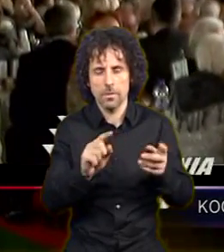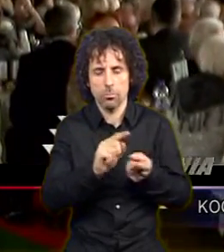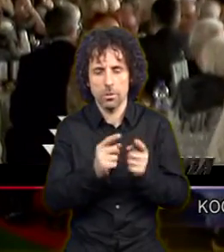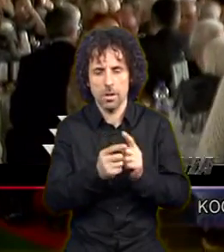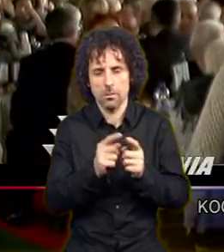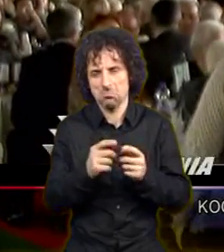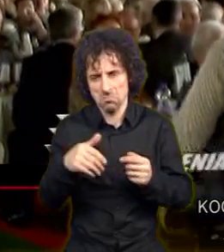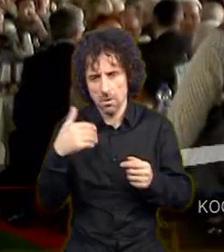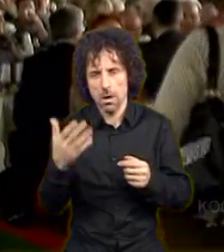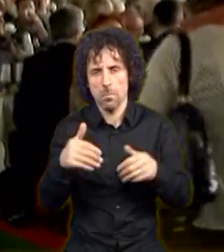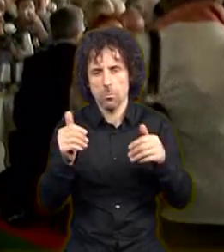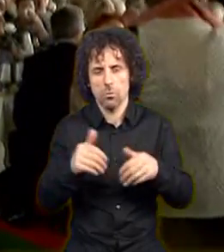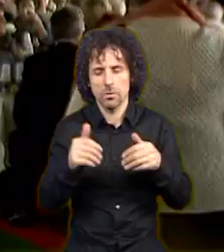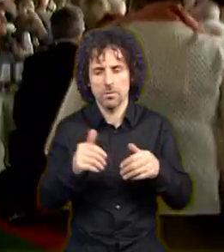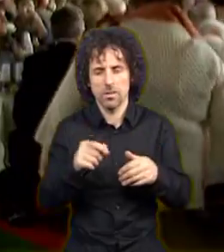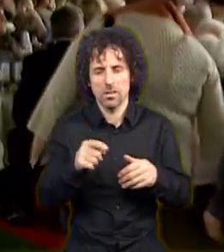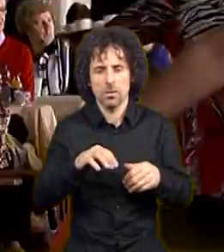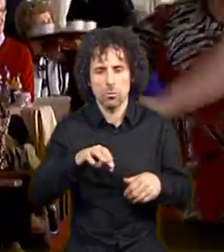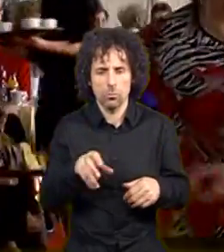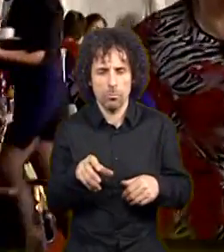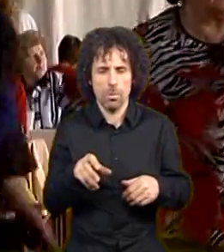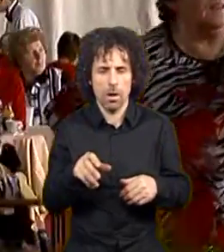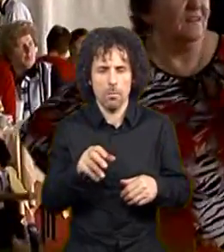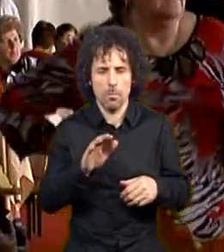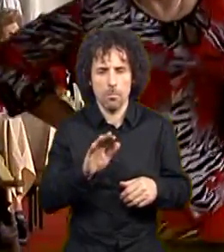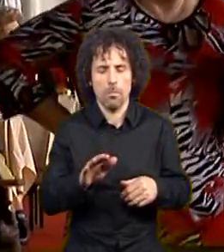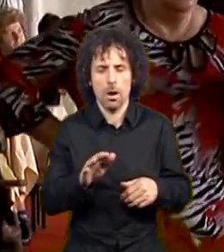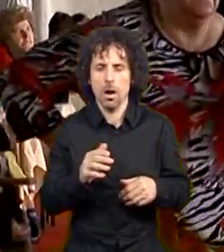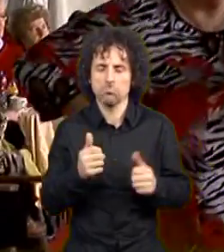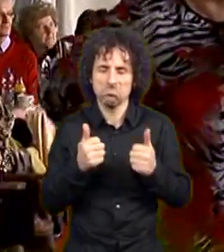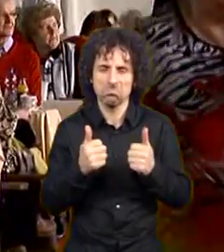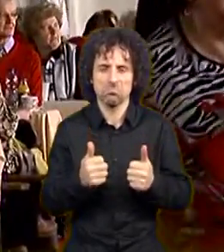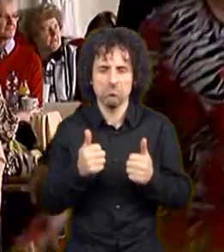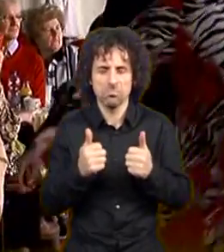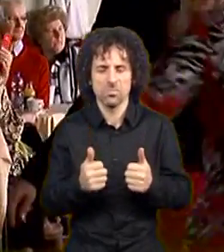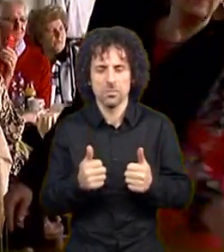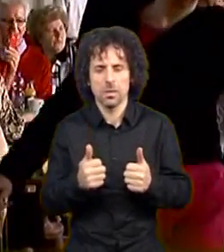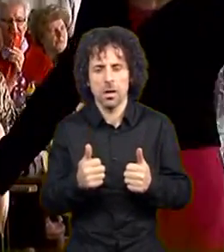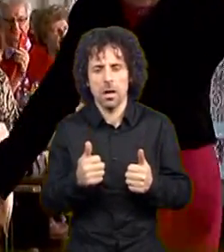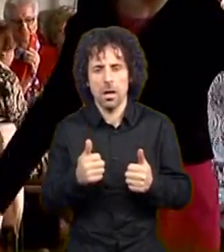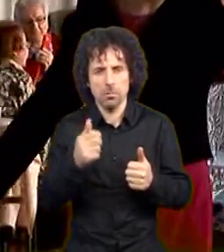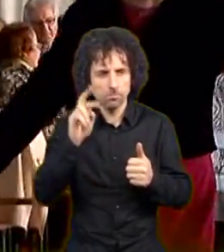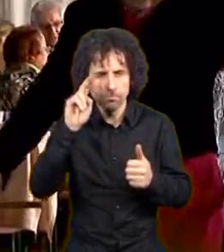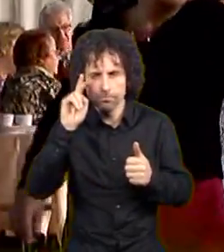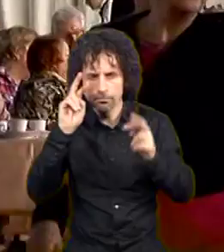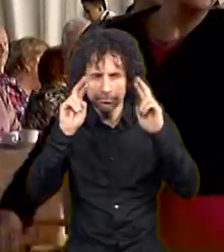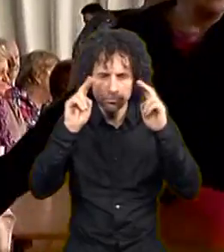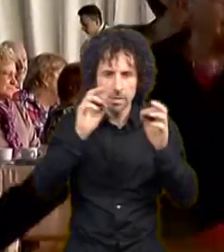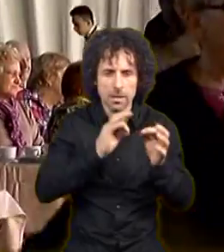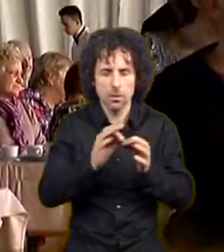uczestniczyć w takich spotkaniach, więc dajemy taką możliwość. To jest grupa, która ma doskonałe jakieś